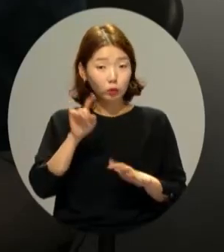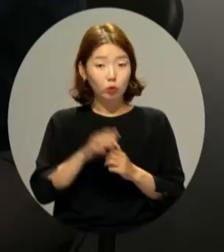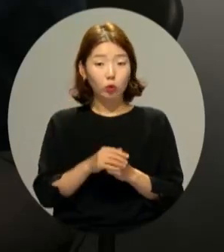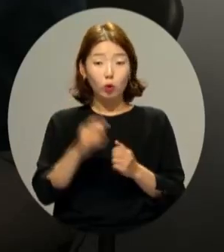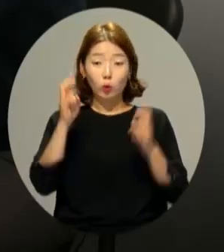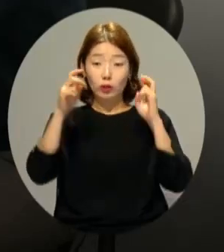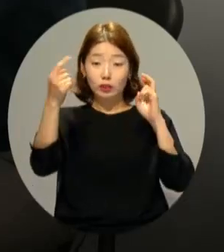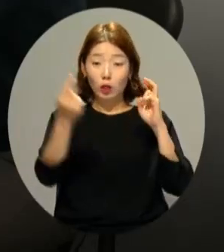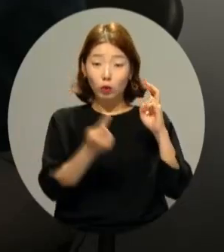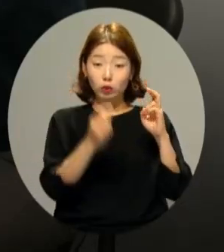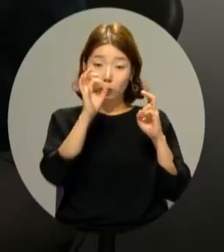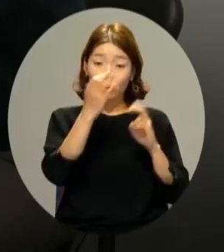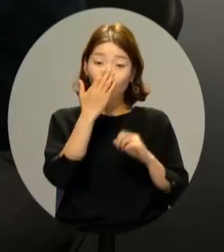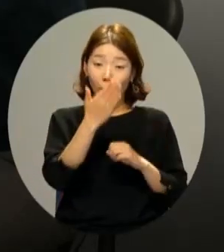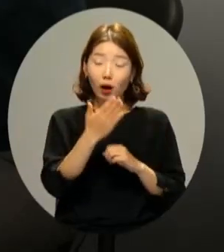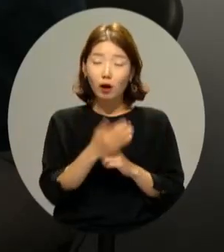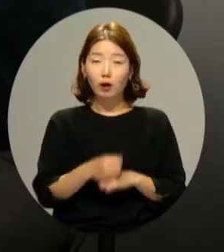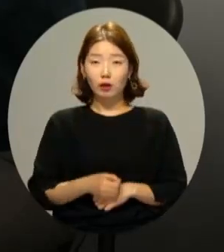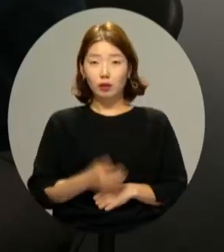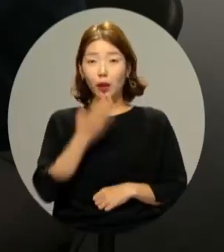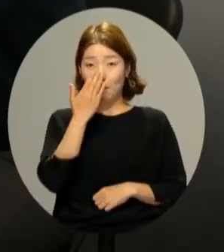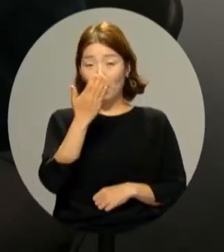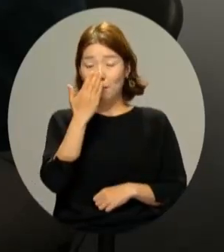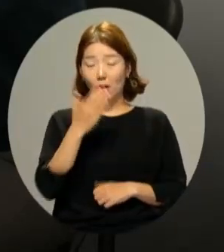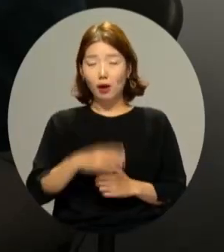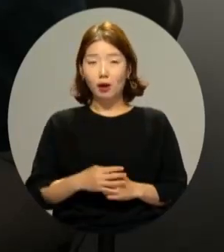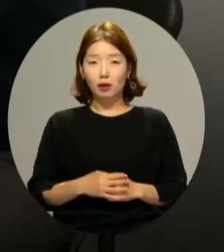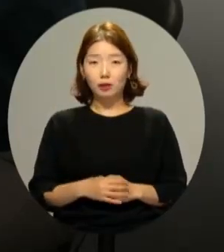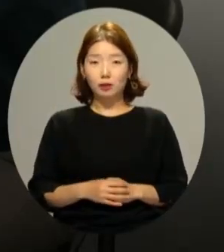내일이라도 회사 와서 볼 수 있어요